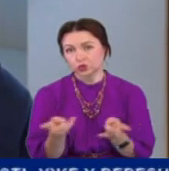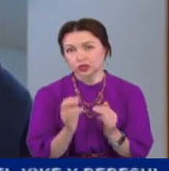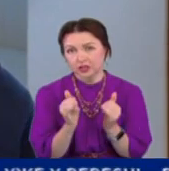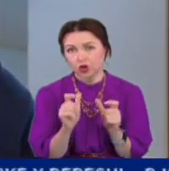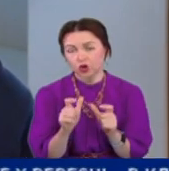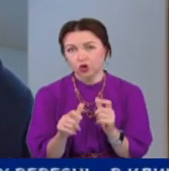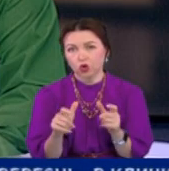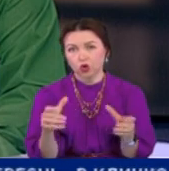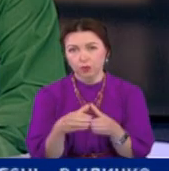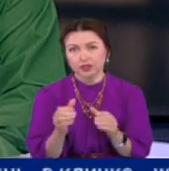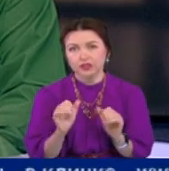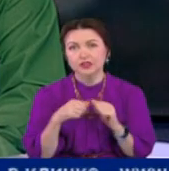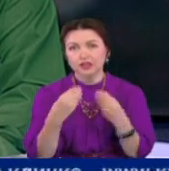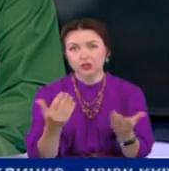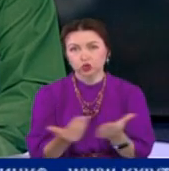новый толчок.